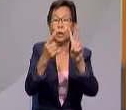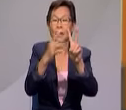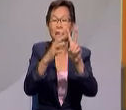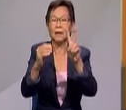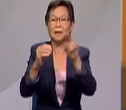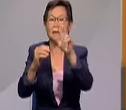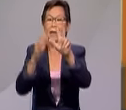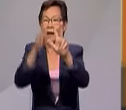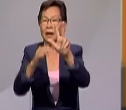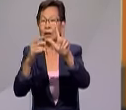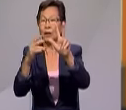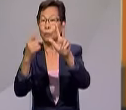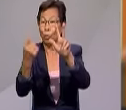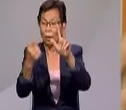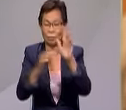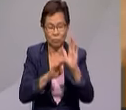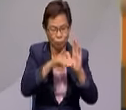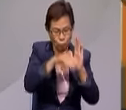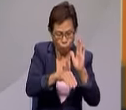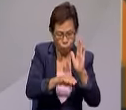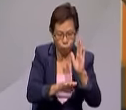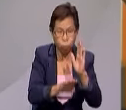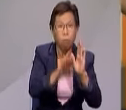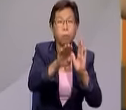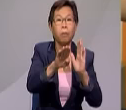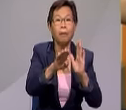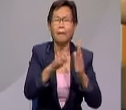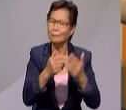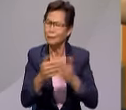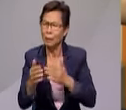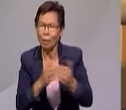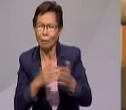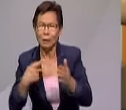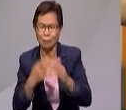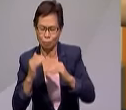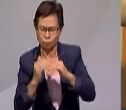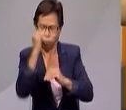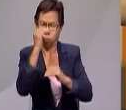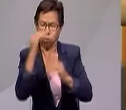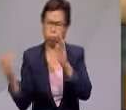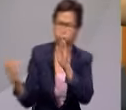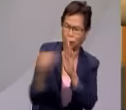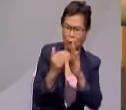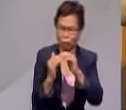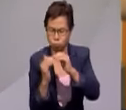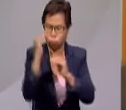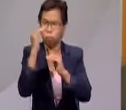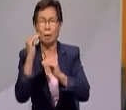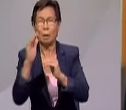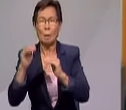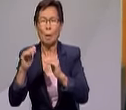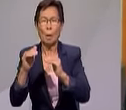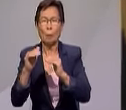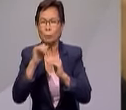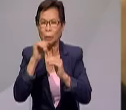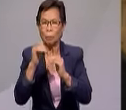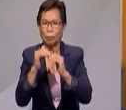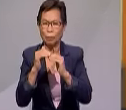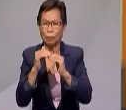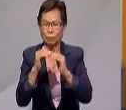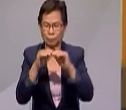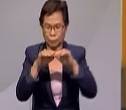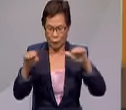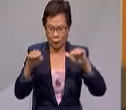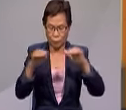bulan. Dipecahkan walaupun kita tidak lagi melepasi rintangan yang